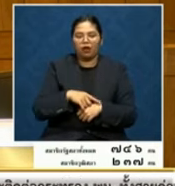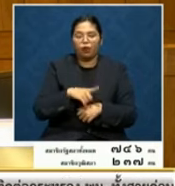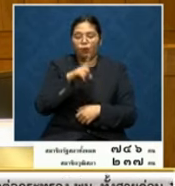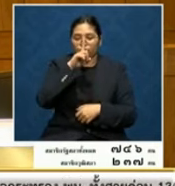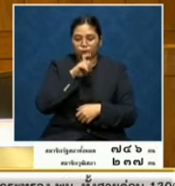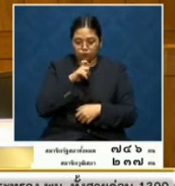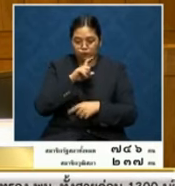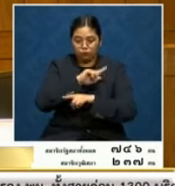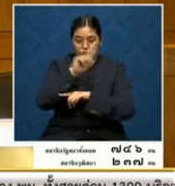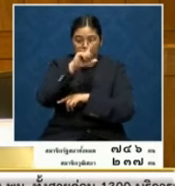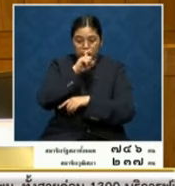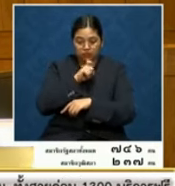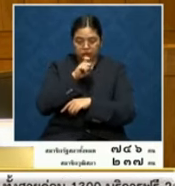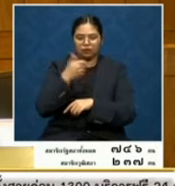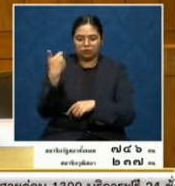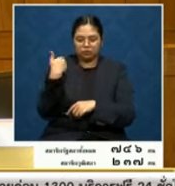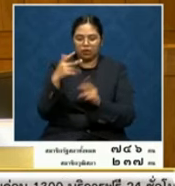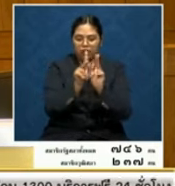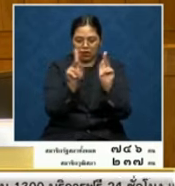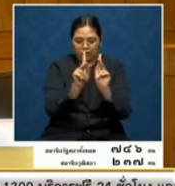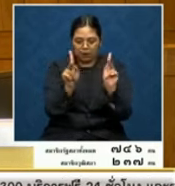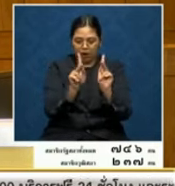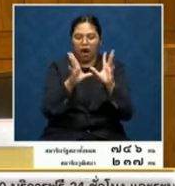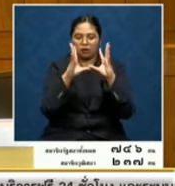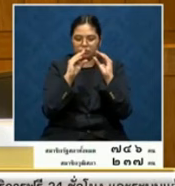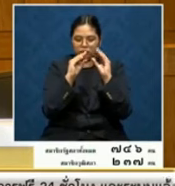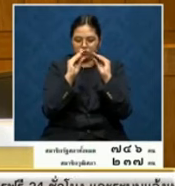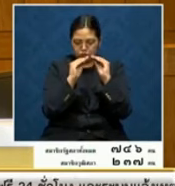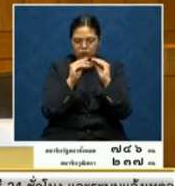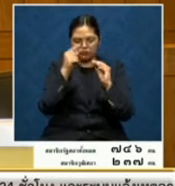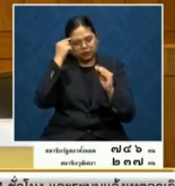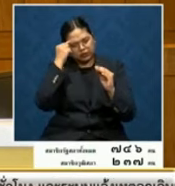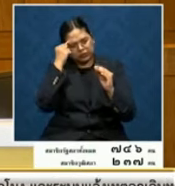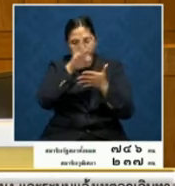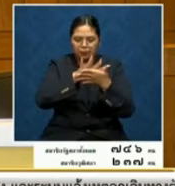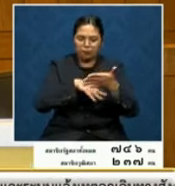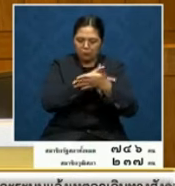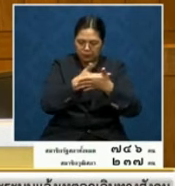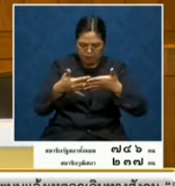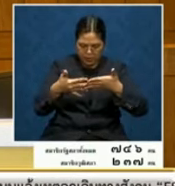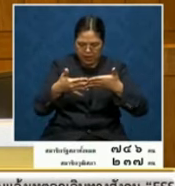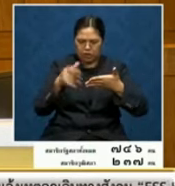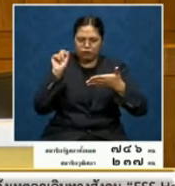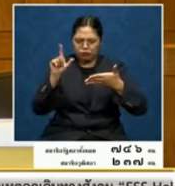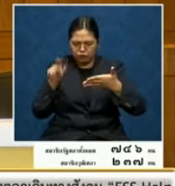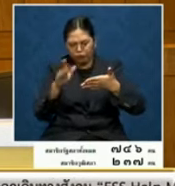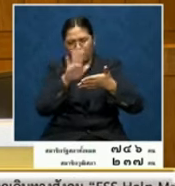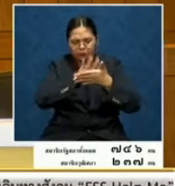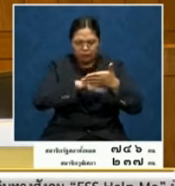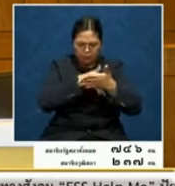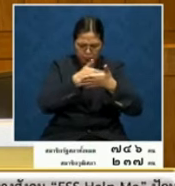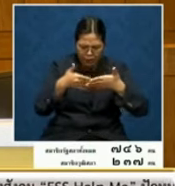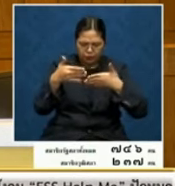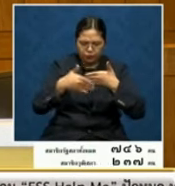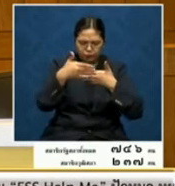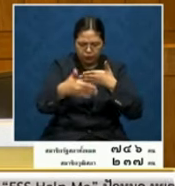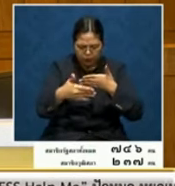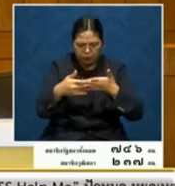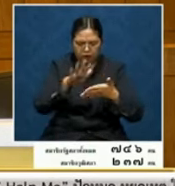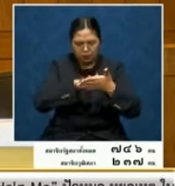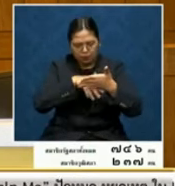มกับทางคณะกรรมการทั้งหมดอย่างบูรณาการแล้วก็จะวางแผนระยะสั้นระยะกลางระยะยาวเพื่อแถลง